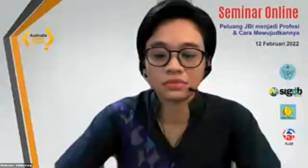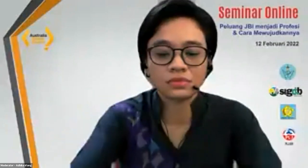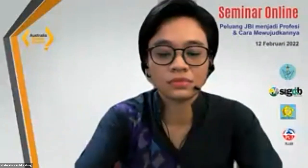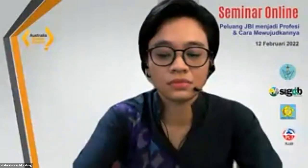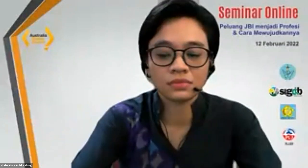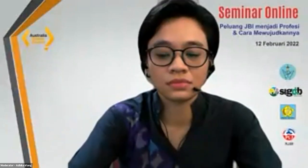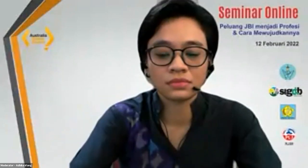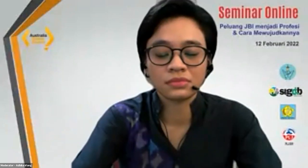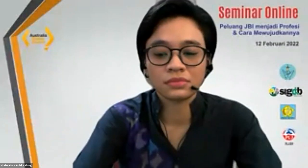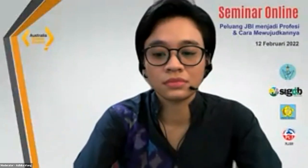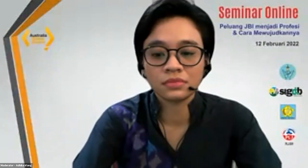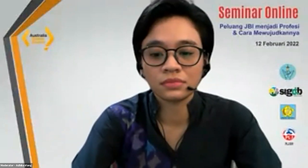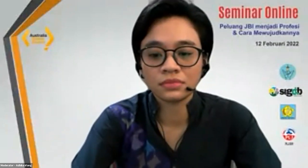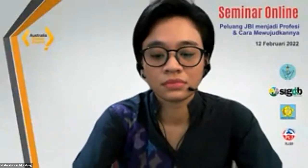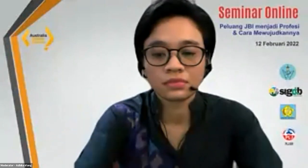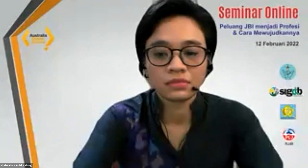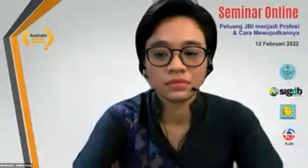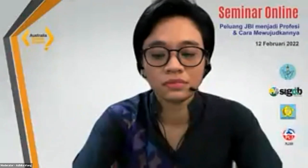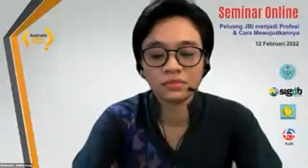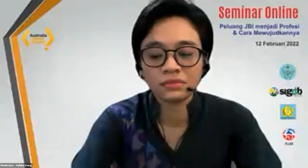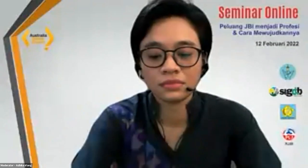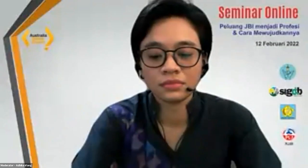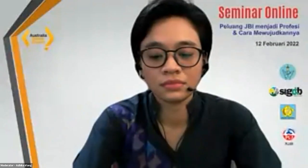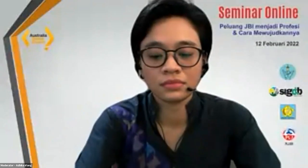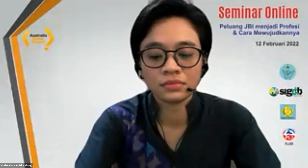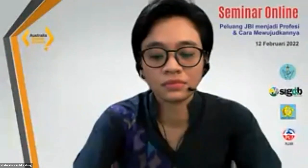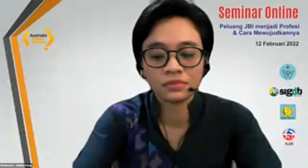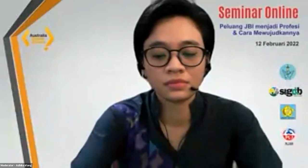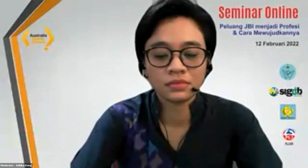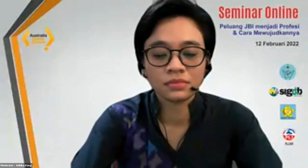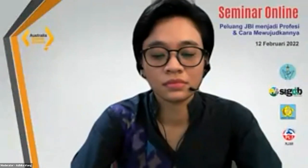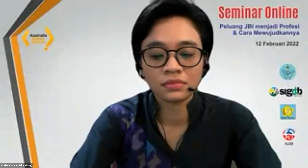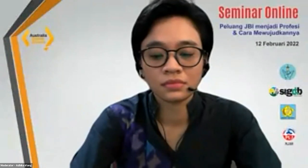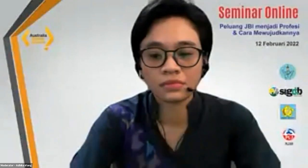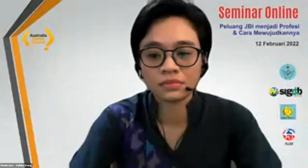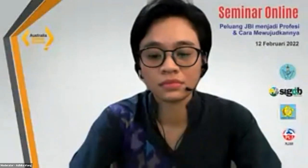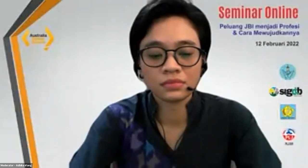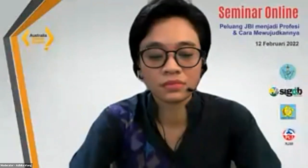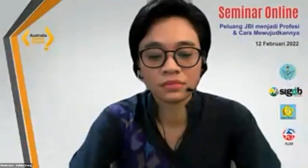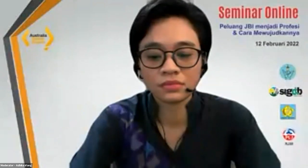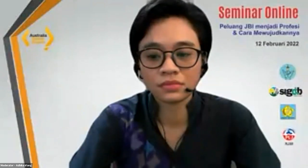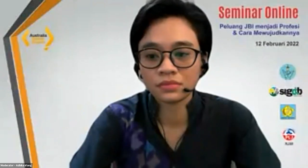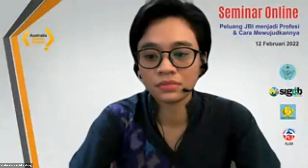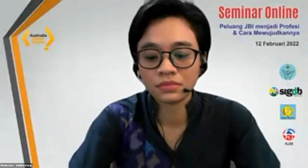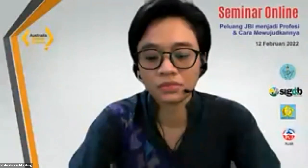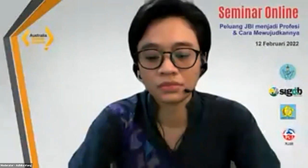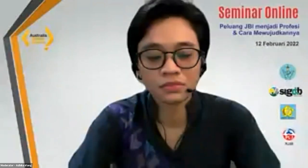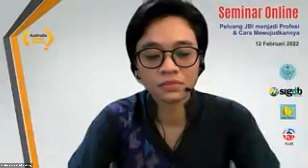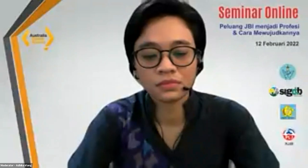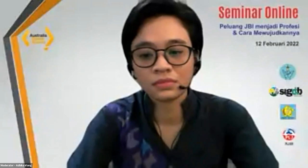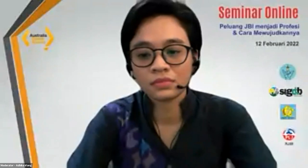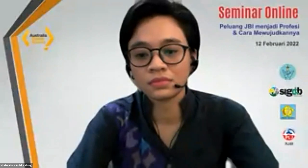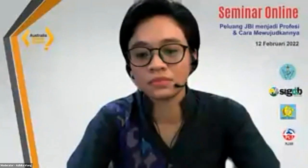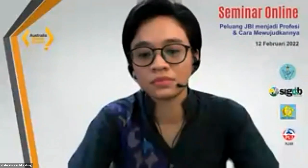menggunakan bahasa Chibi untuk sebagai bahasa pengantar saat pembelajaran ke anak-anak namun